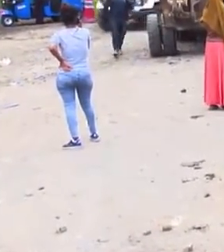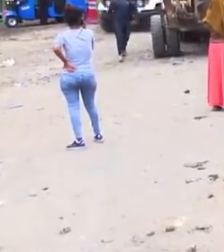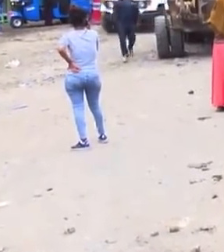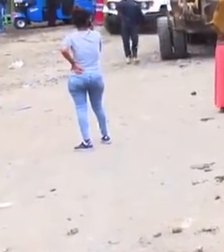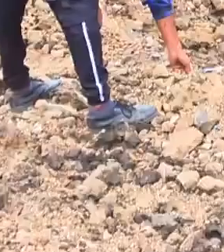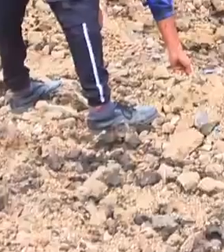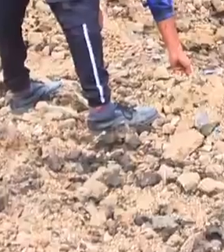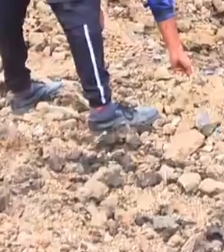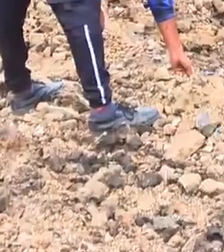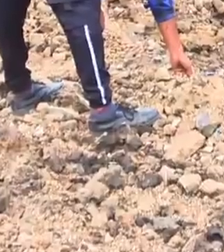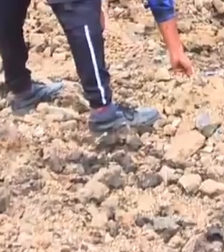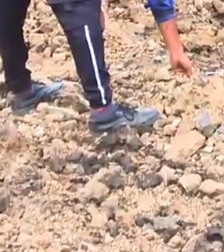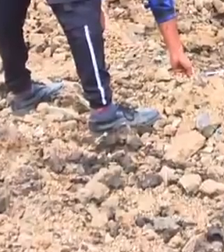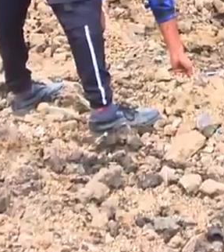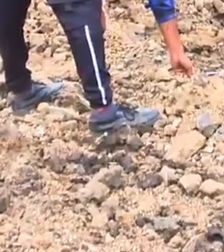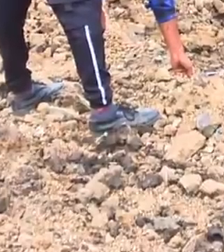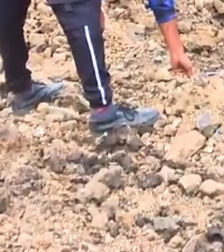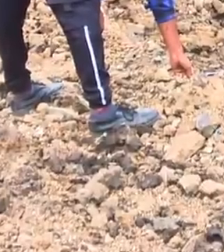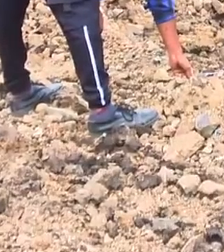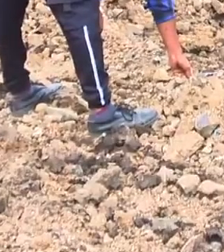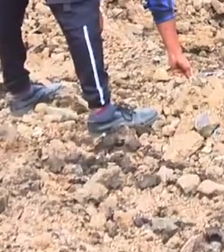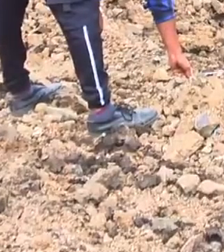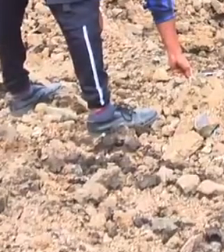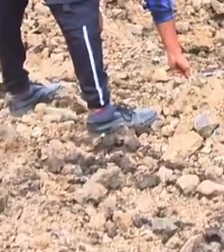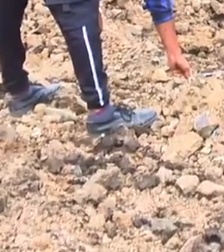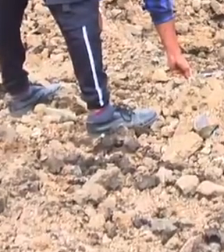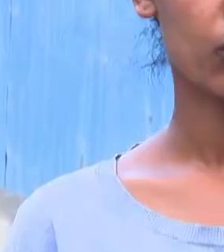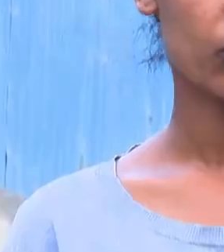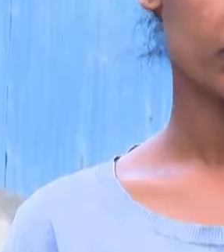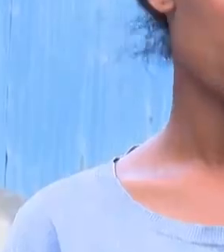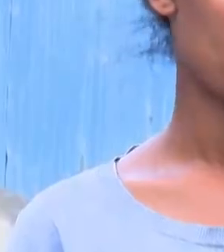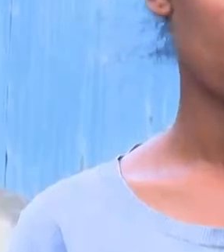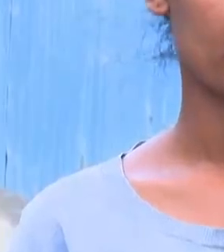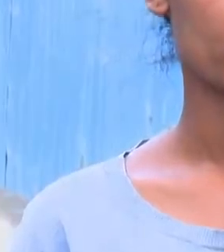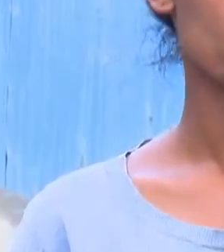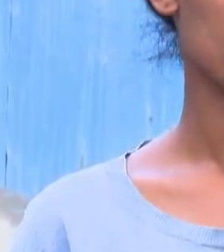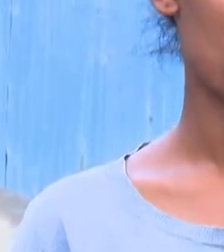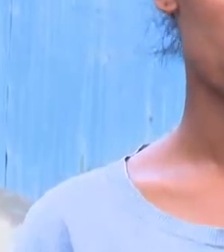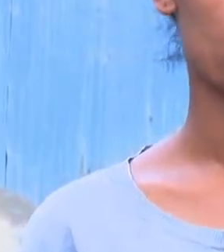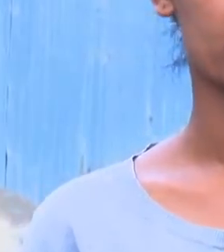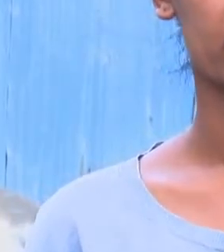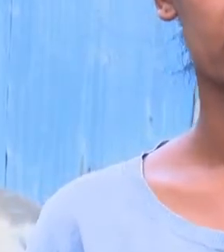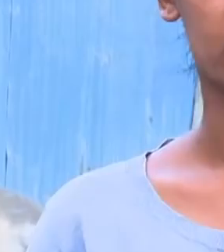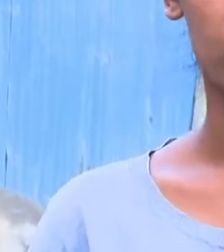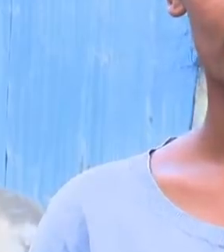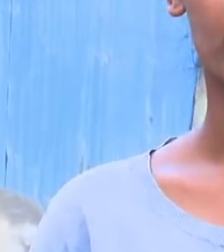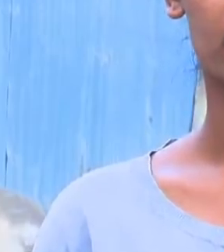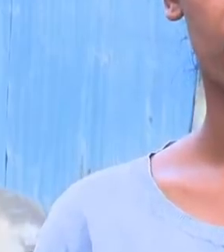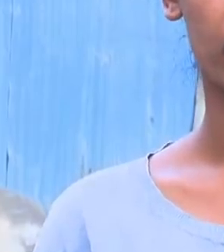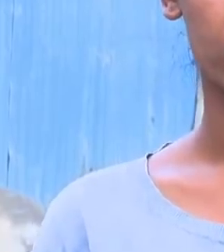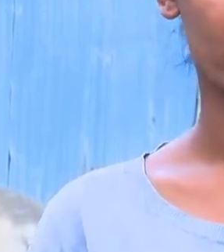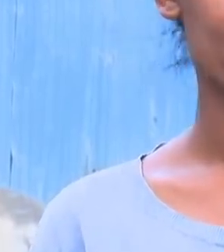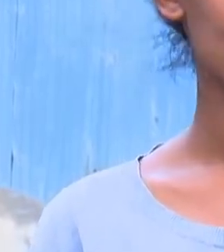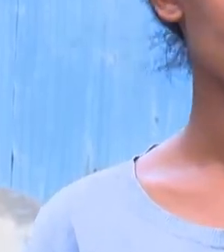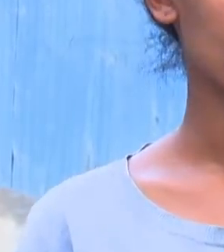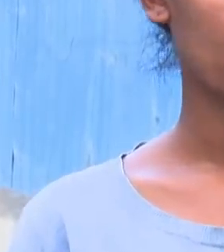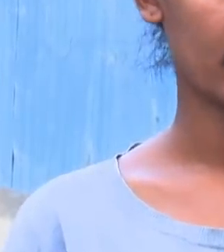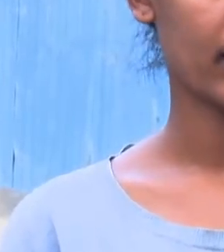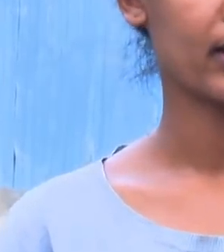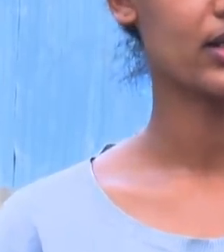ስራዎችን የማከናወን እንቅስቃሴም መጀመሩን ለማወቅ ችለናል። ሁሉንም በማከለ መልኩ ተይዟል። ለቅድ ዘንድሮ ማለት ነው ኮብልስቶን